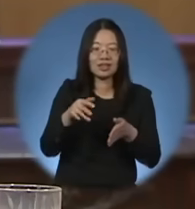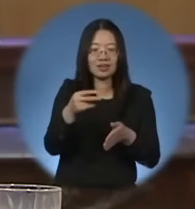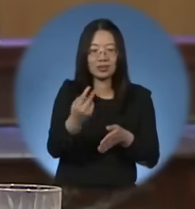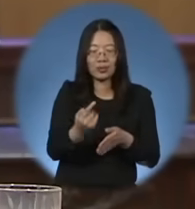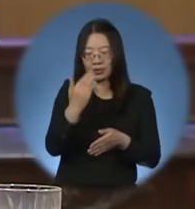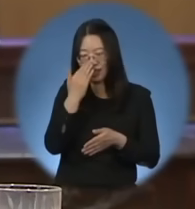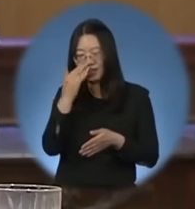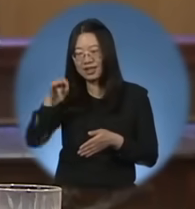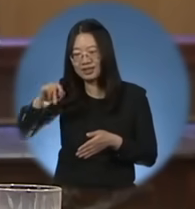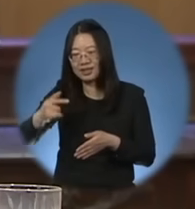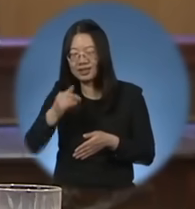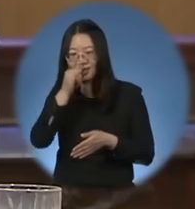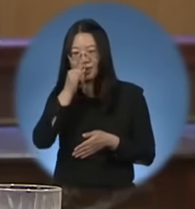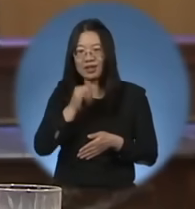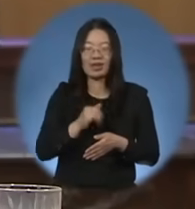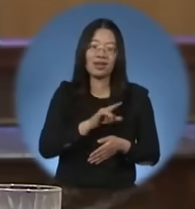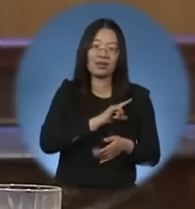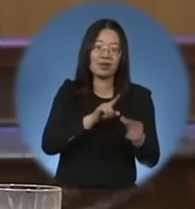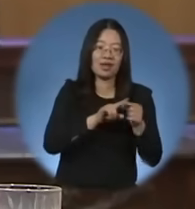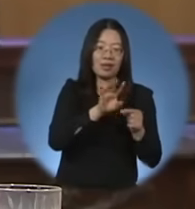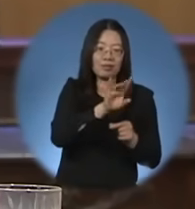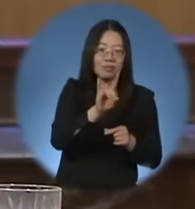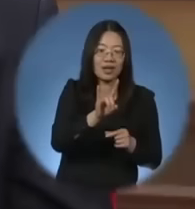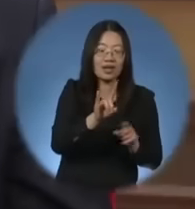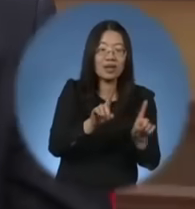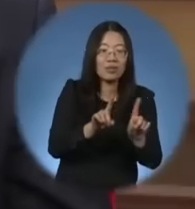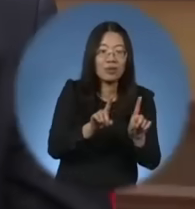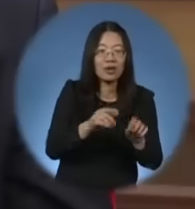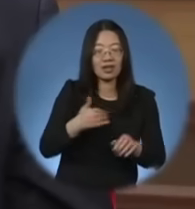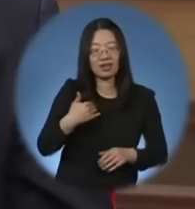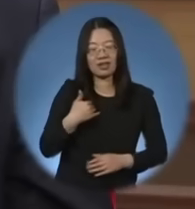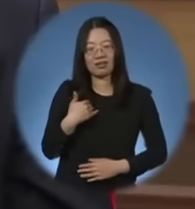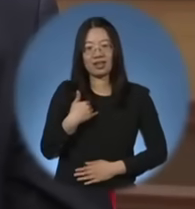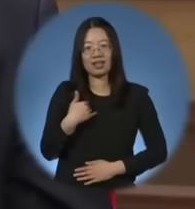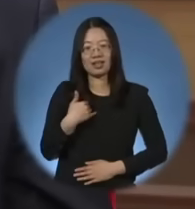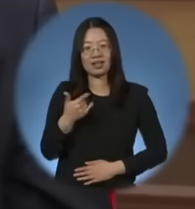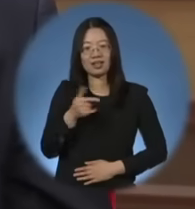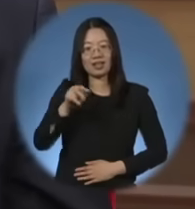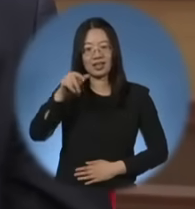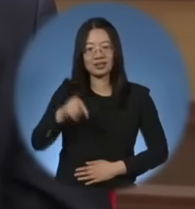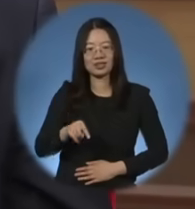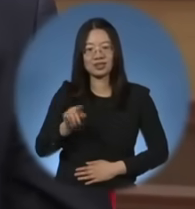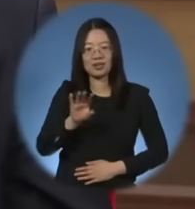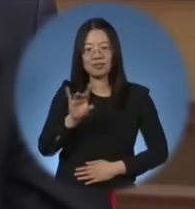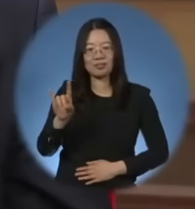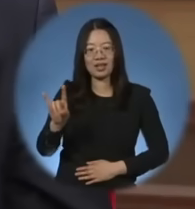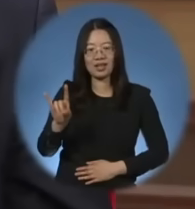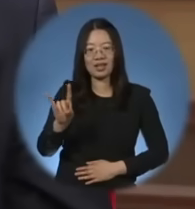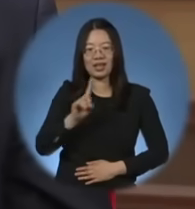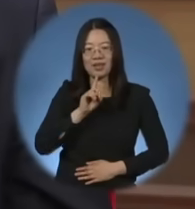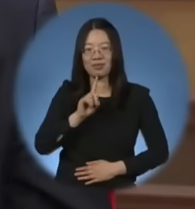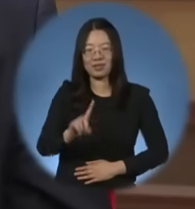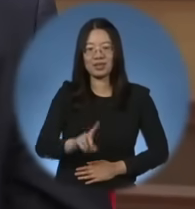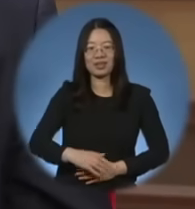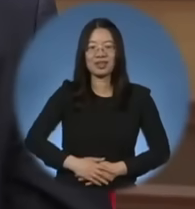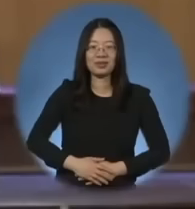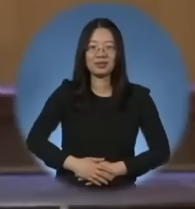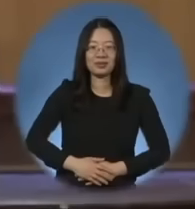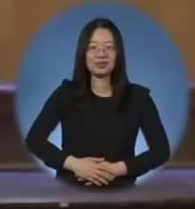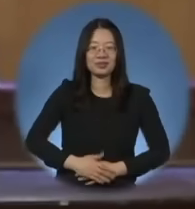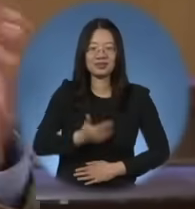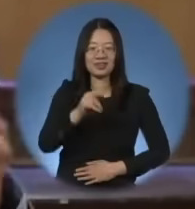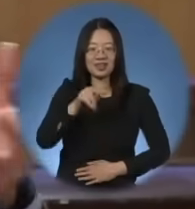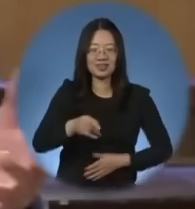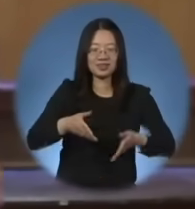했습니다 아하하 어디 배입니까 예 그것은 나는 저 나주배이라고 합니다 나주배